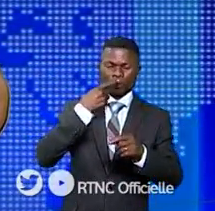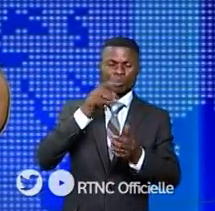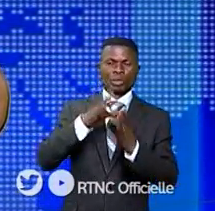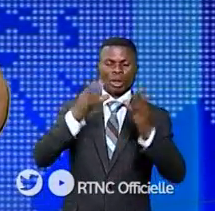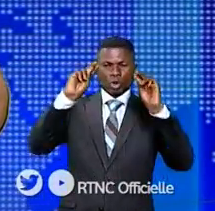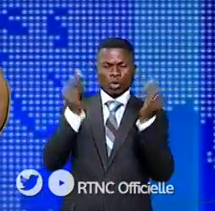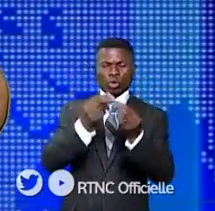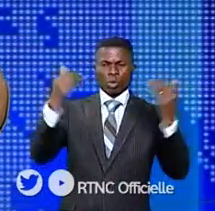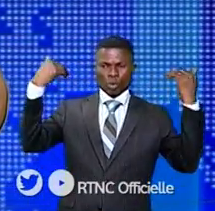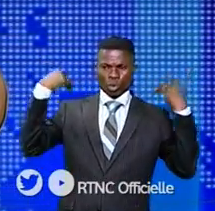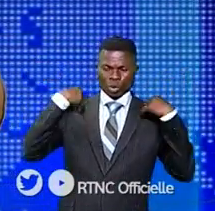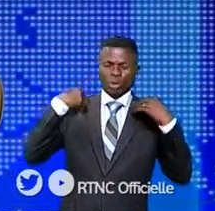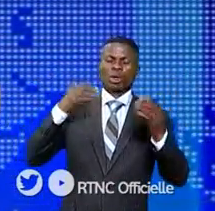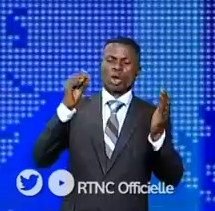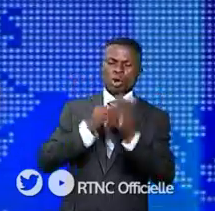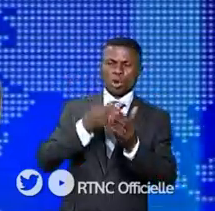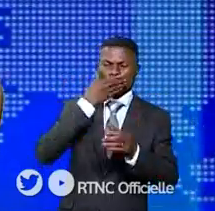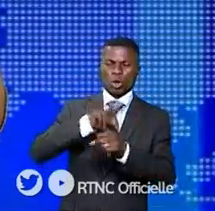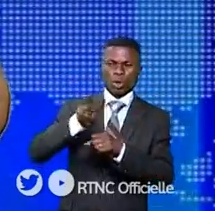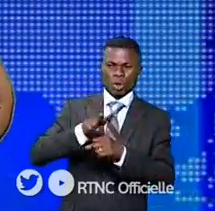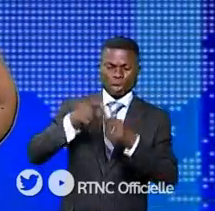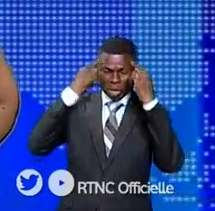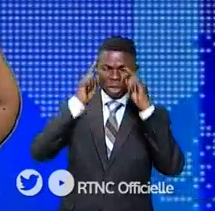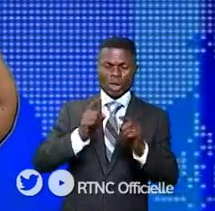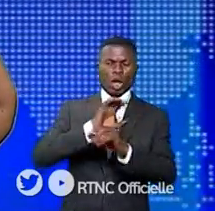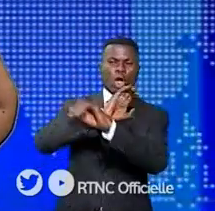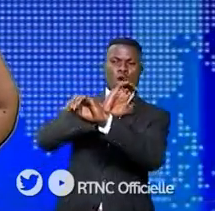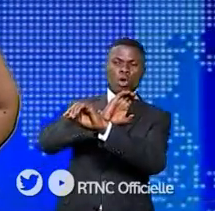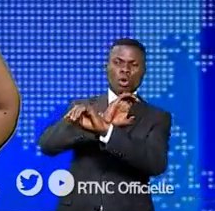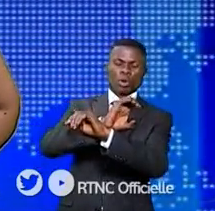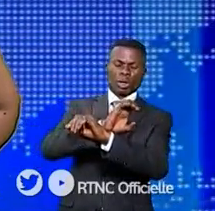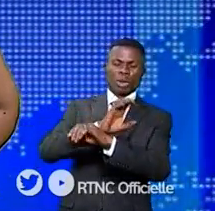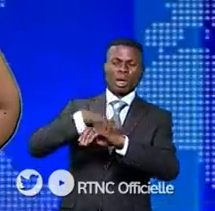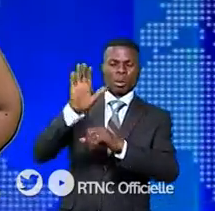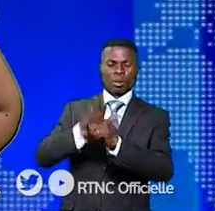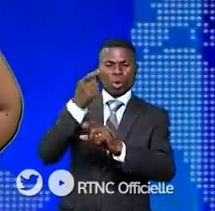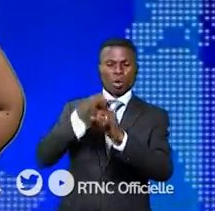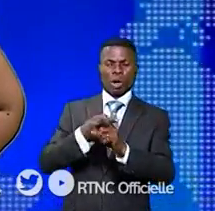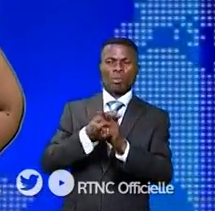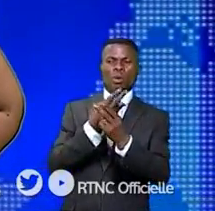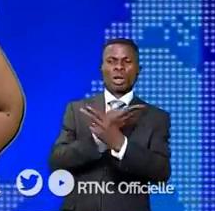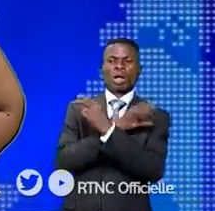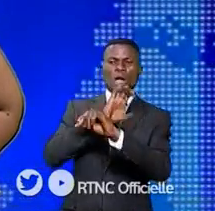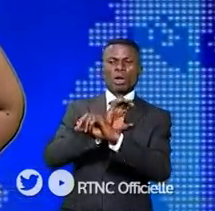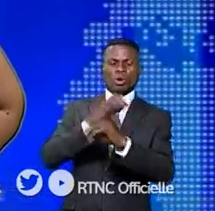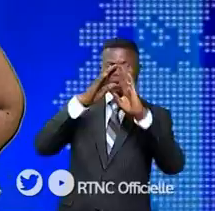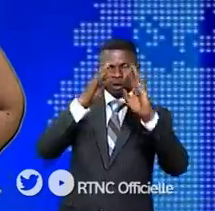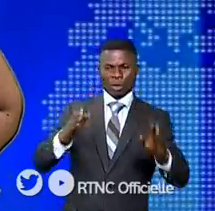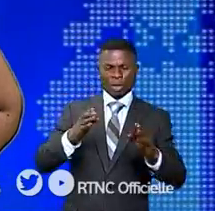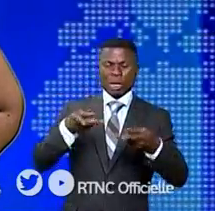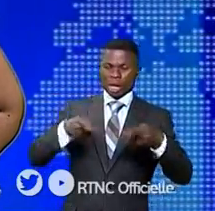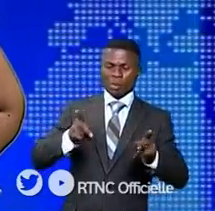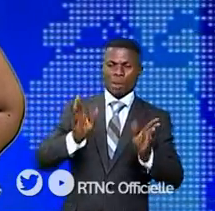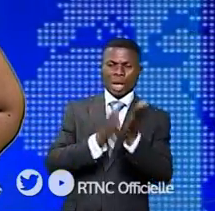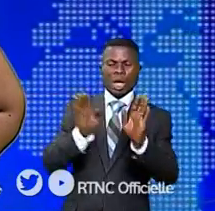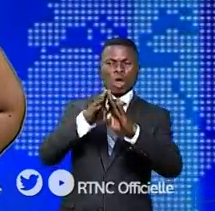de riposte à la COVID-19 avait pris une mesure salvatrice après plusieurs mois d'état d'urgence d'autoriser la